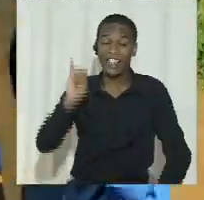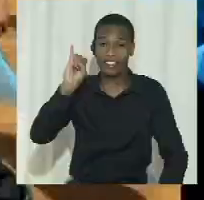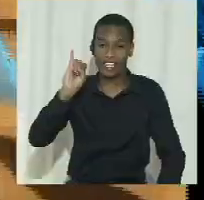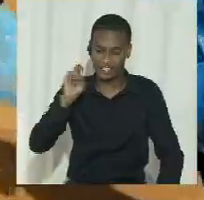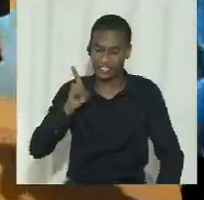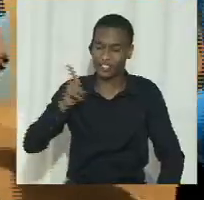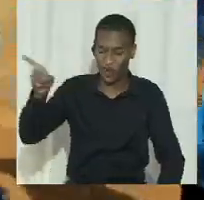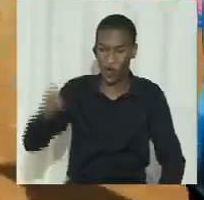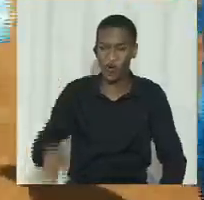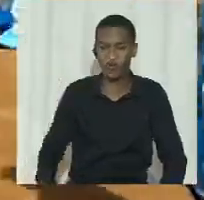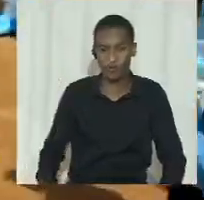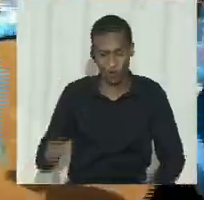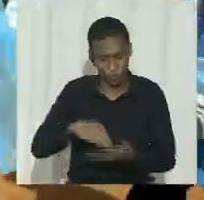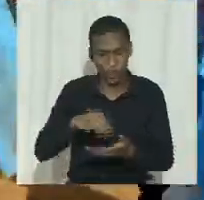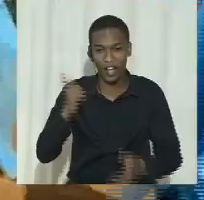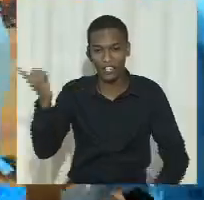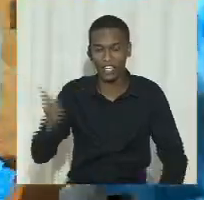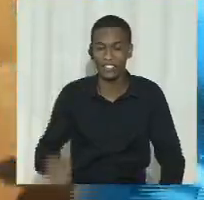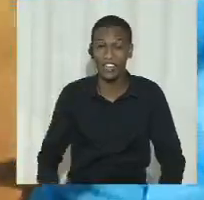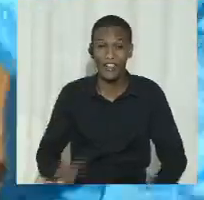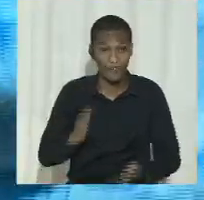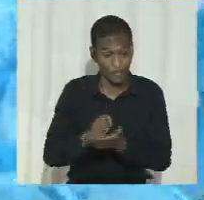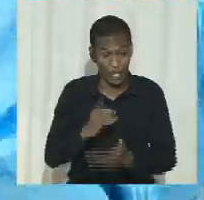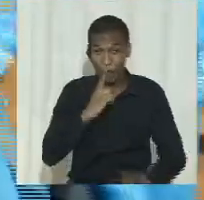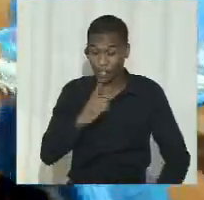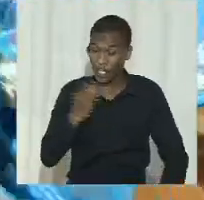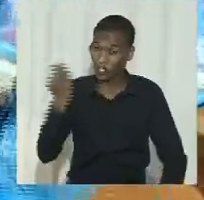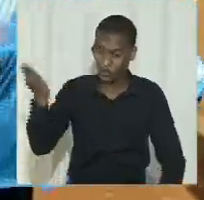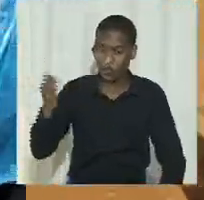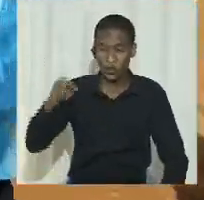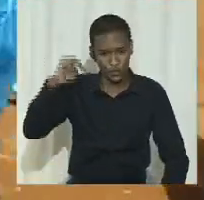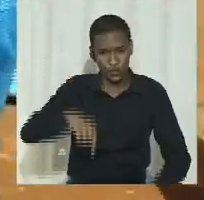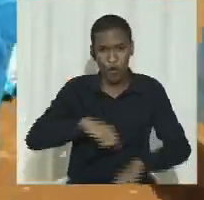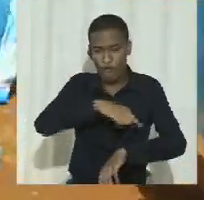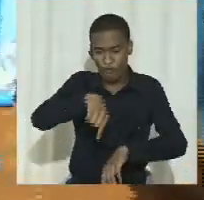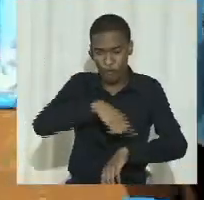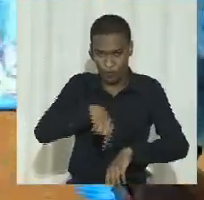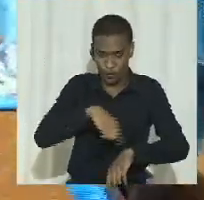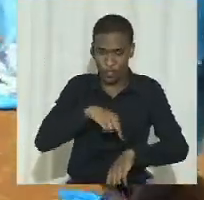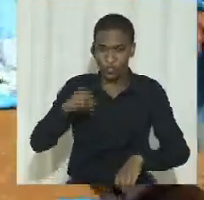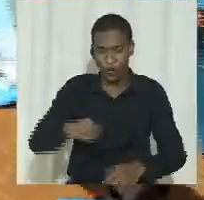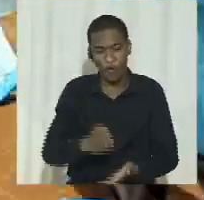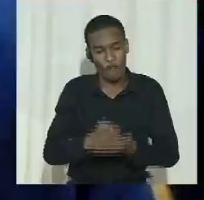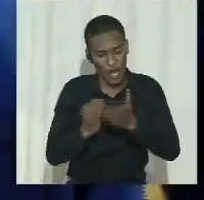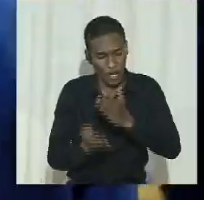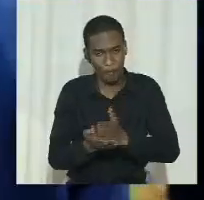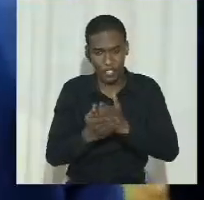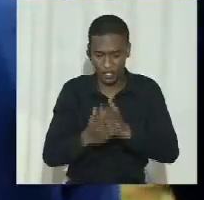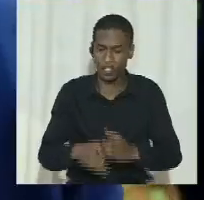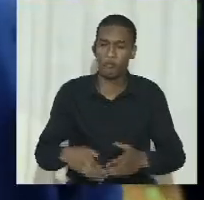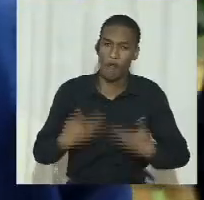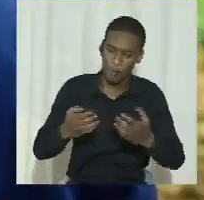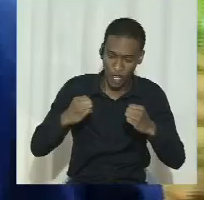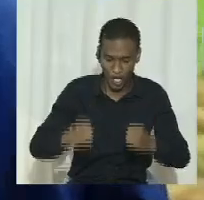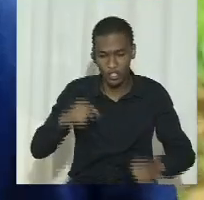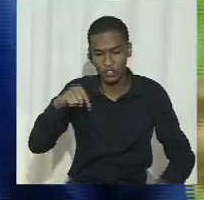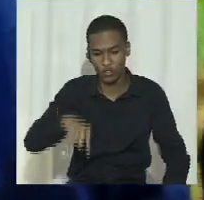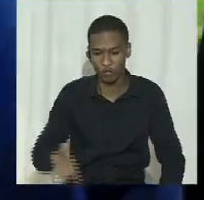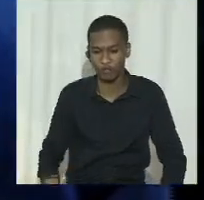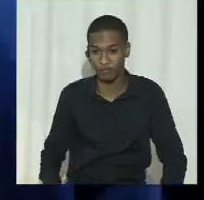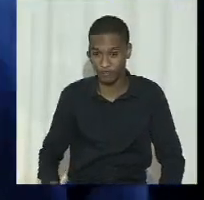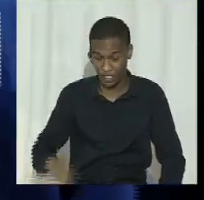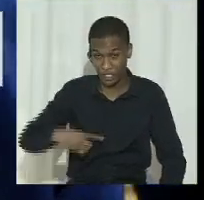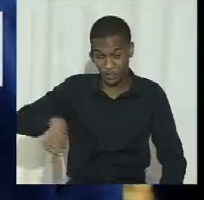filohan'ny anteny Merandola tamin'izany fa fotoana ny firaisankina sy ny fankahirezana izao. Ny atongavana eto moa dia araka ny